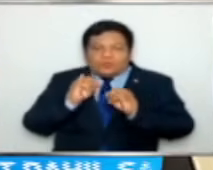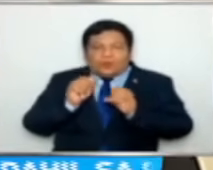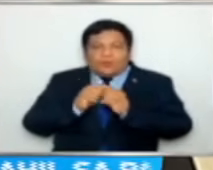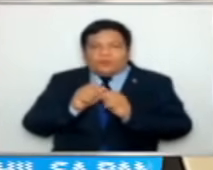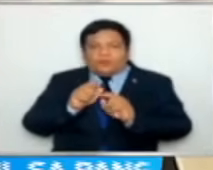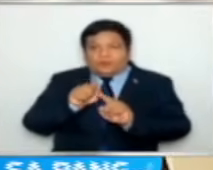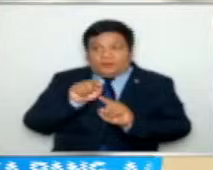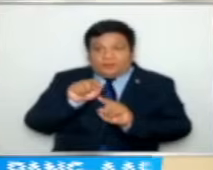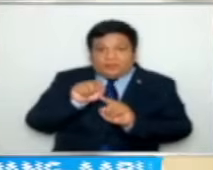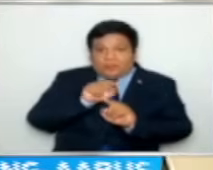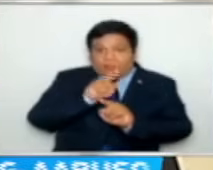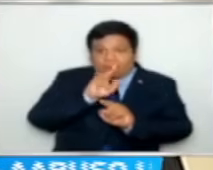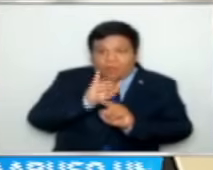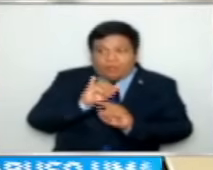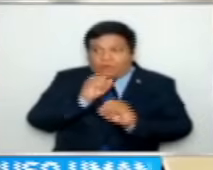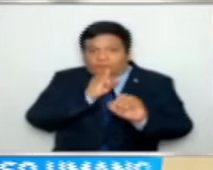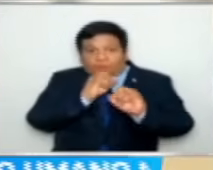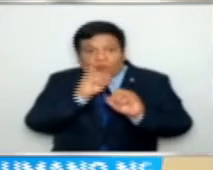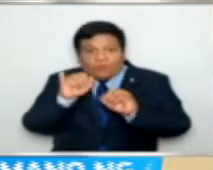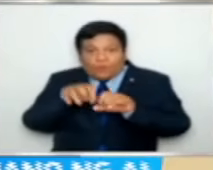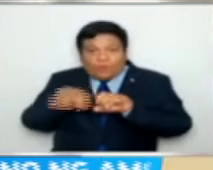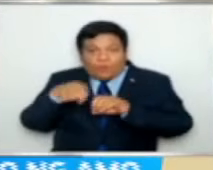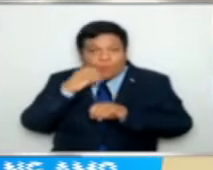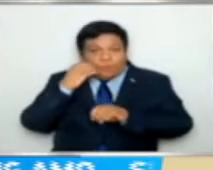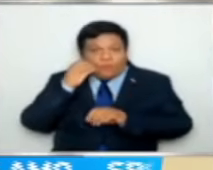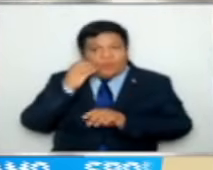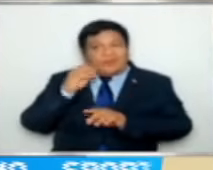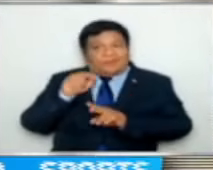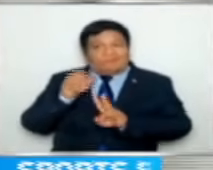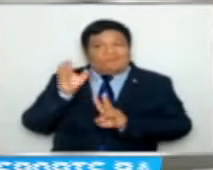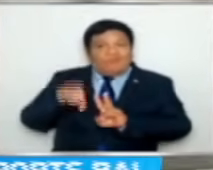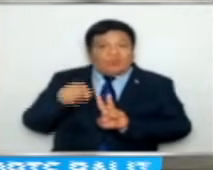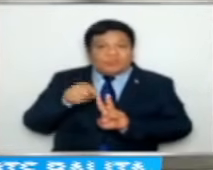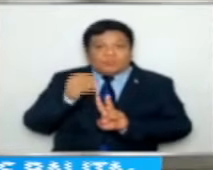mga neighbors, sabi nila, pinapagamit niya para tumahimik ang bata.